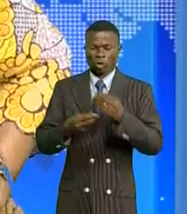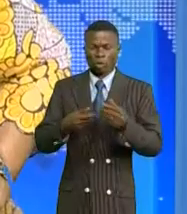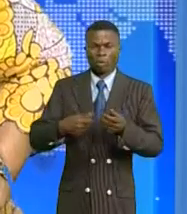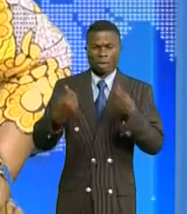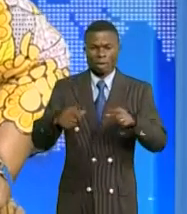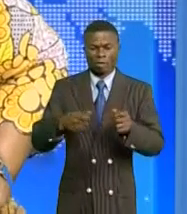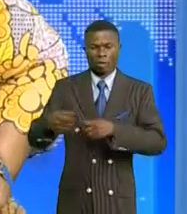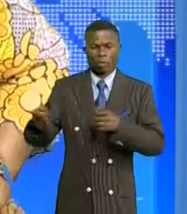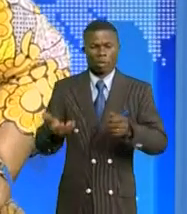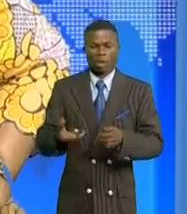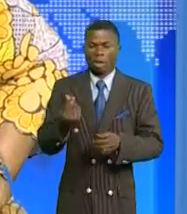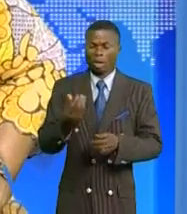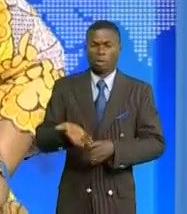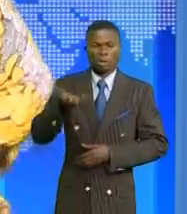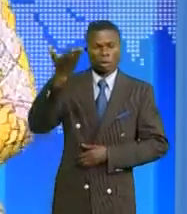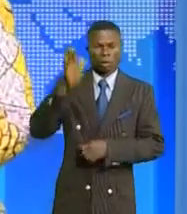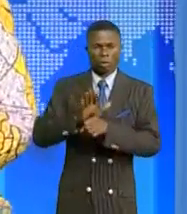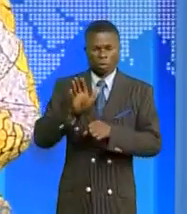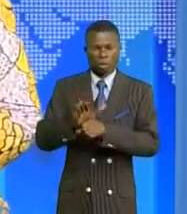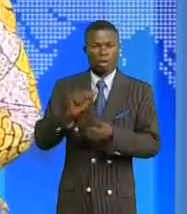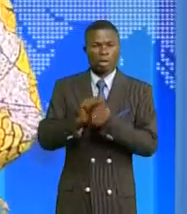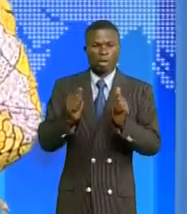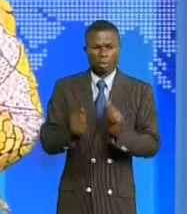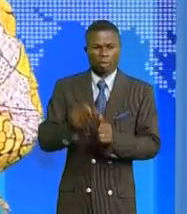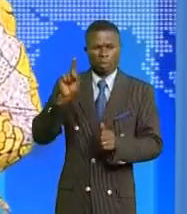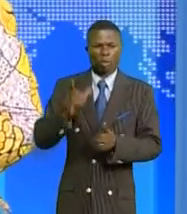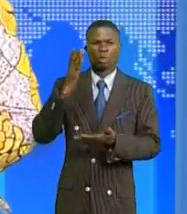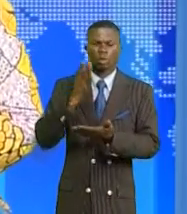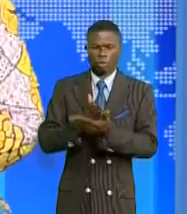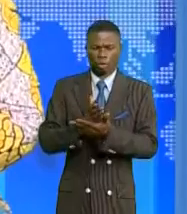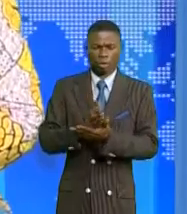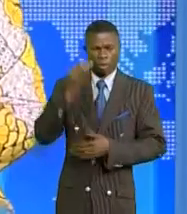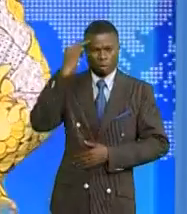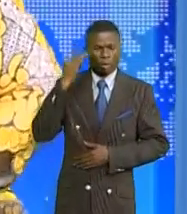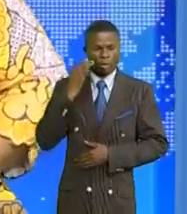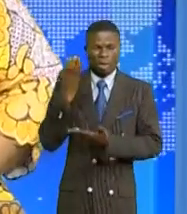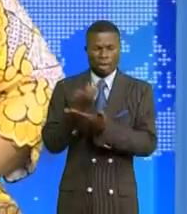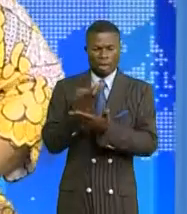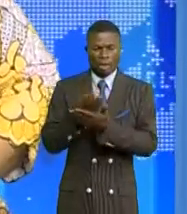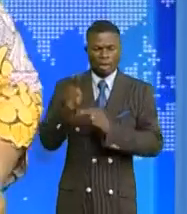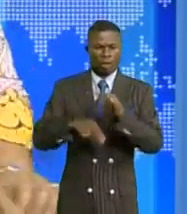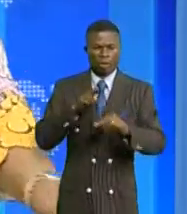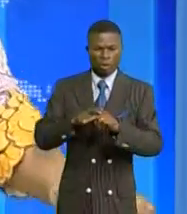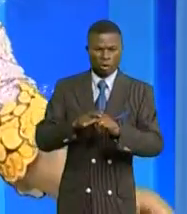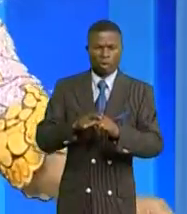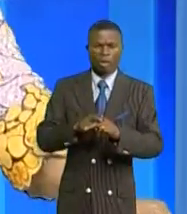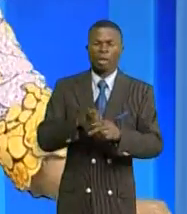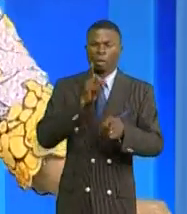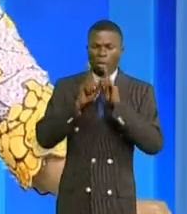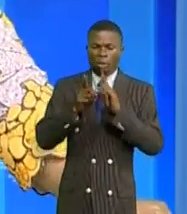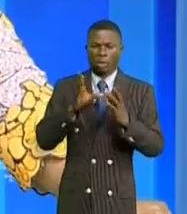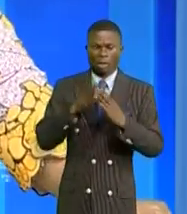prennent de l'ascenseur sur le marché, une situation qui doit s'arrêter. Le ministre de l'économie nationale, Jean-Marie Kalumba, a eu